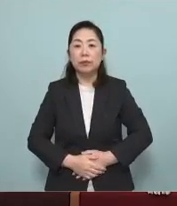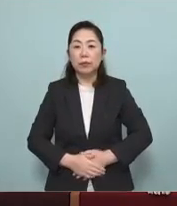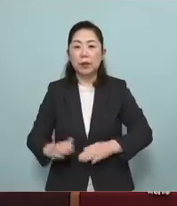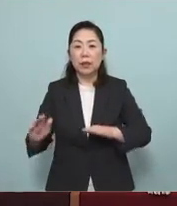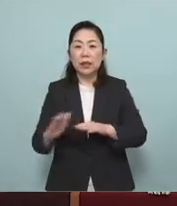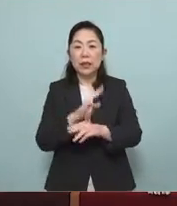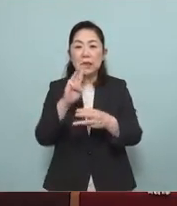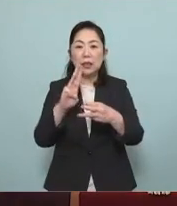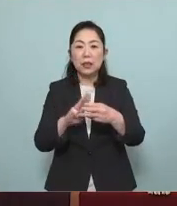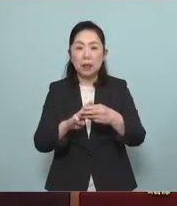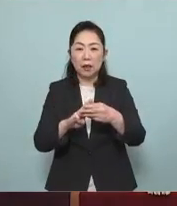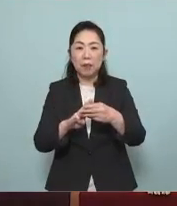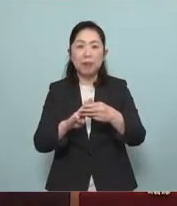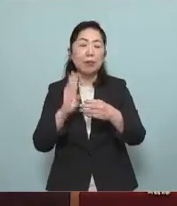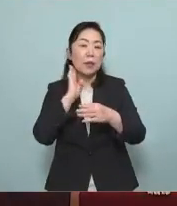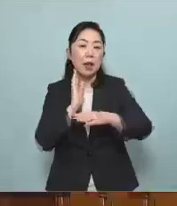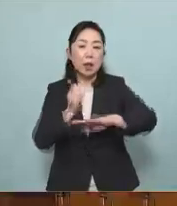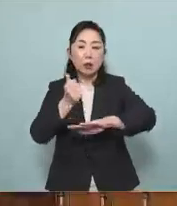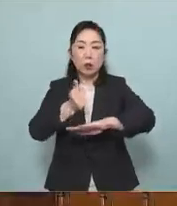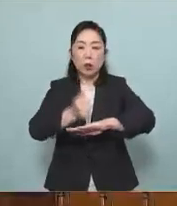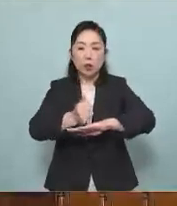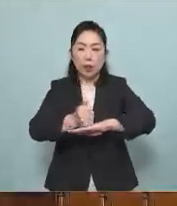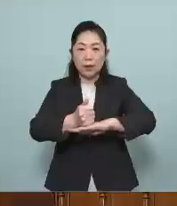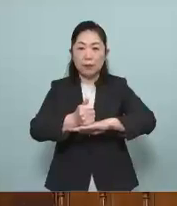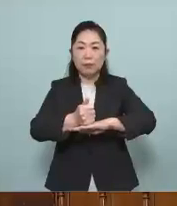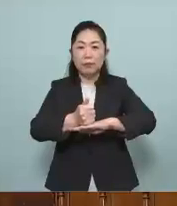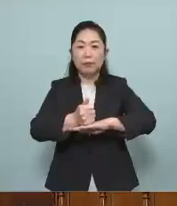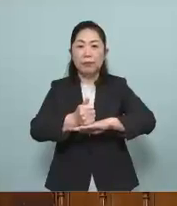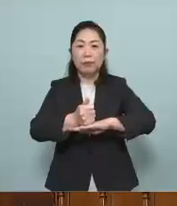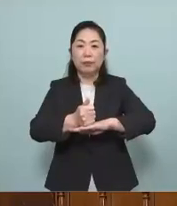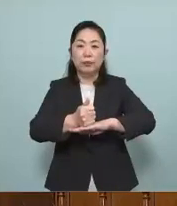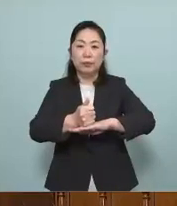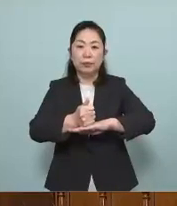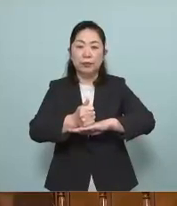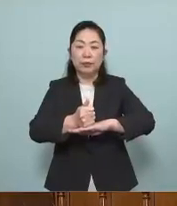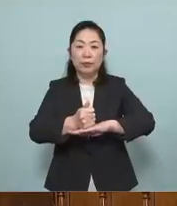岸田文雄内閣総理大臣。